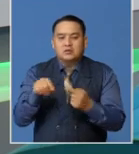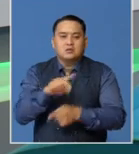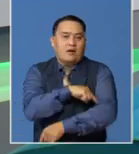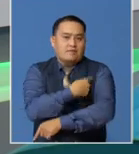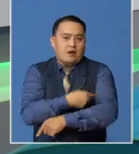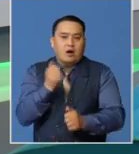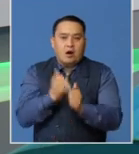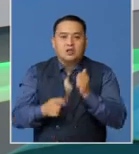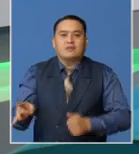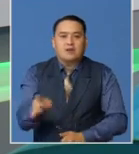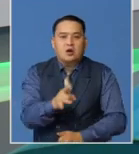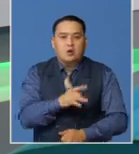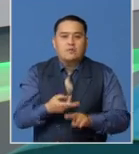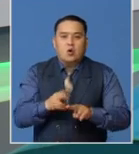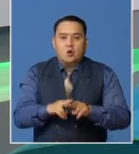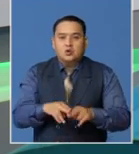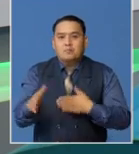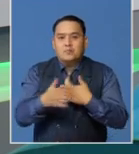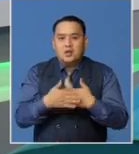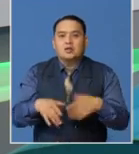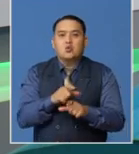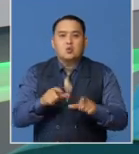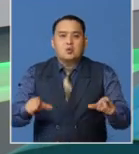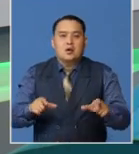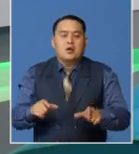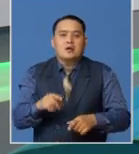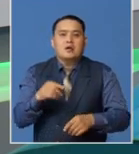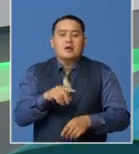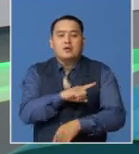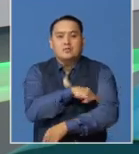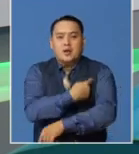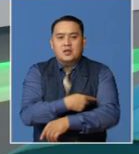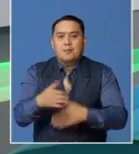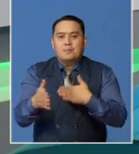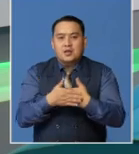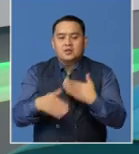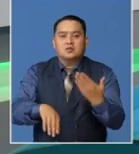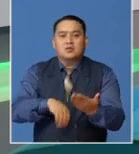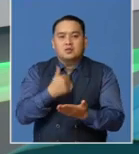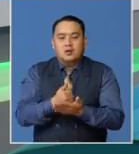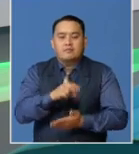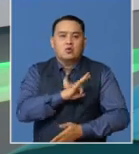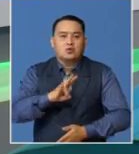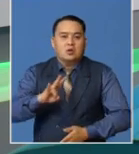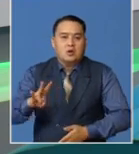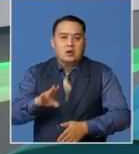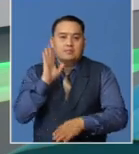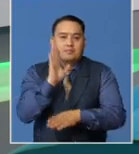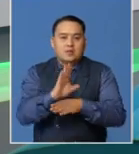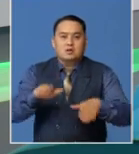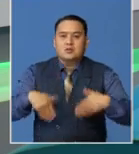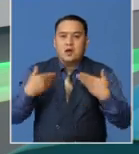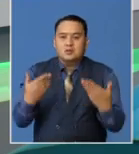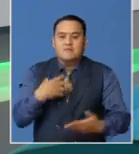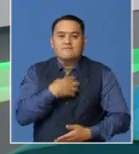здравоохранения каждого региона такую задачу перед людьми в белых халатах поставил президент нурсултан назарбаев своем недавно послание